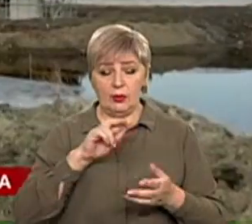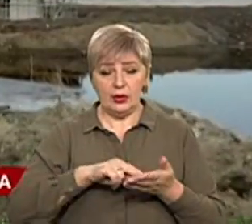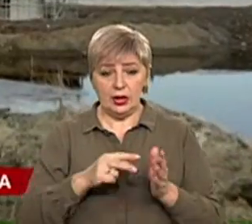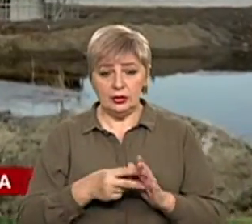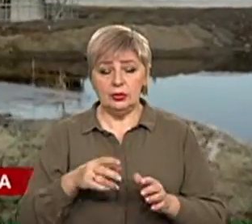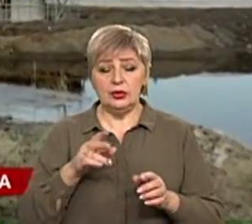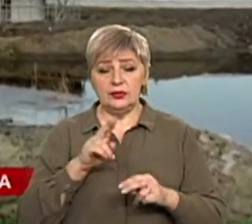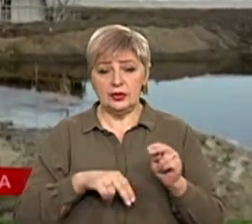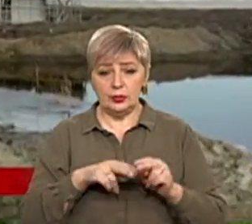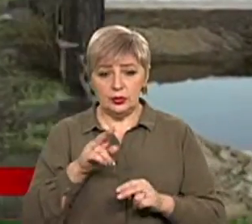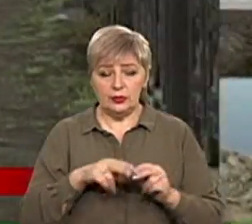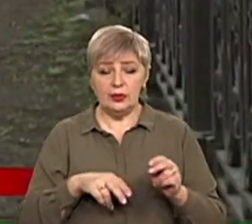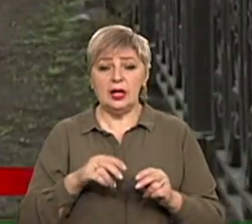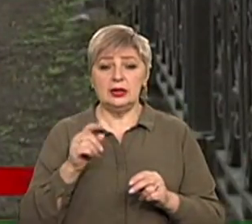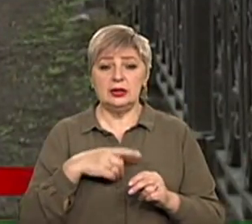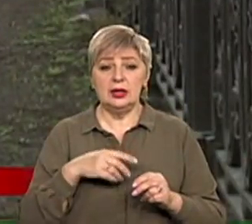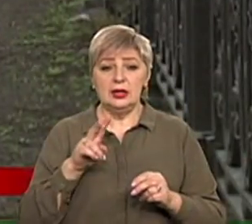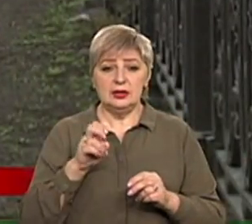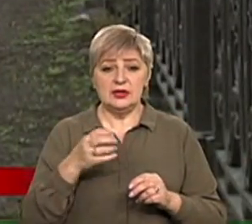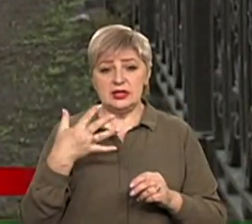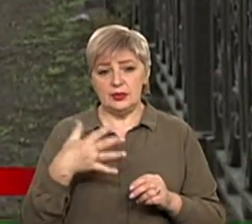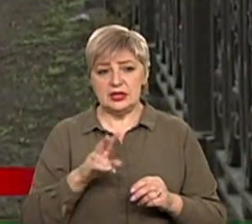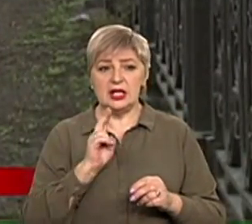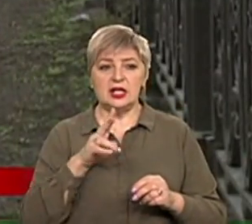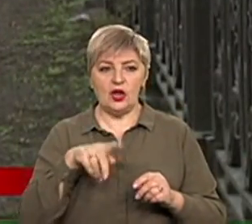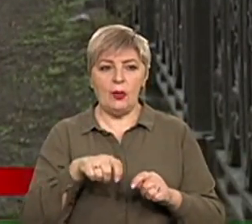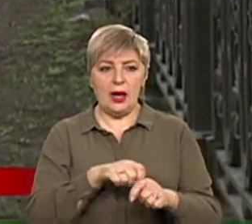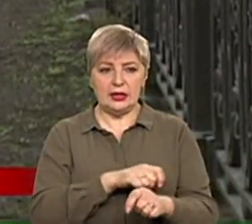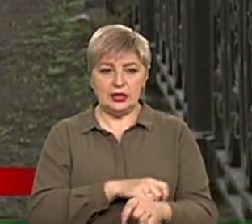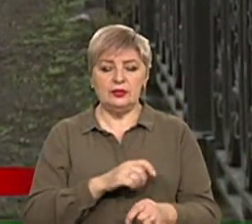250 кілометрів доріг. Ольга Михайлова, Владислав Смичков. Деталі.